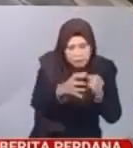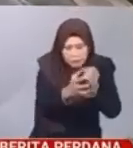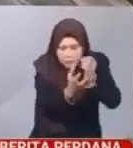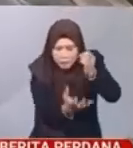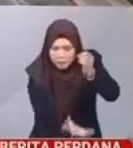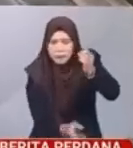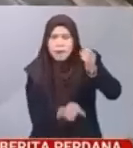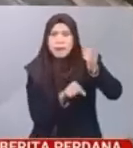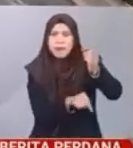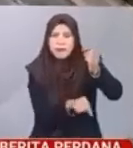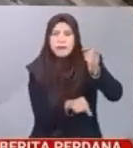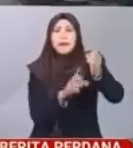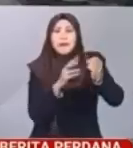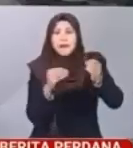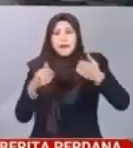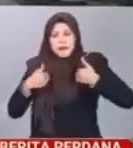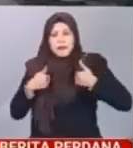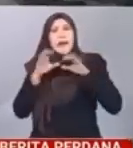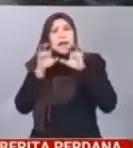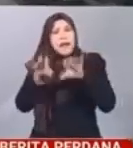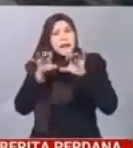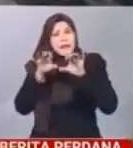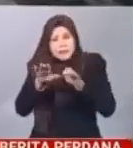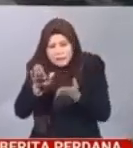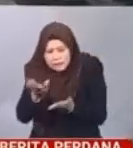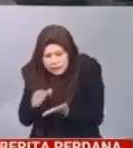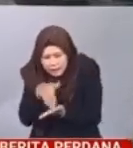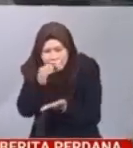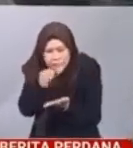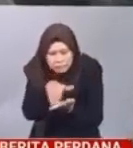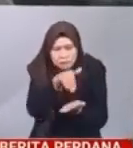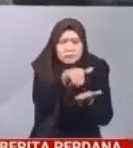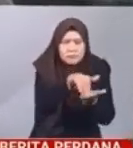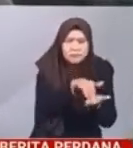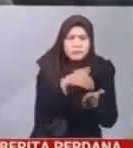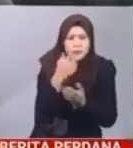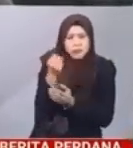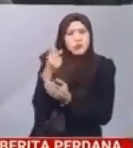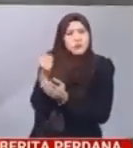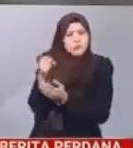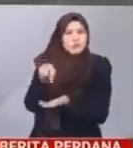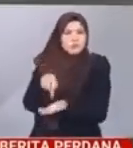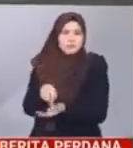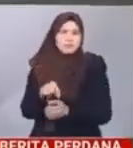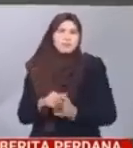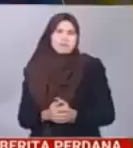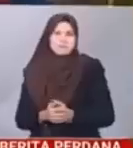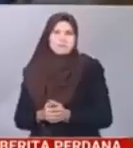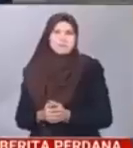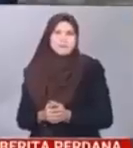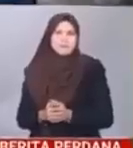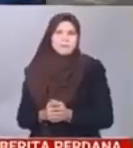balang. Dalam masa sama, beberapa ekor anjing dilihat menjilat sisa tumpahan susu tersebut.